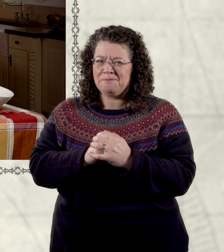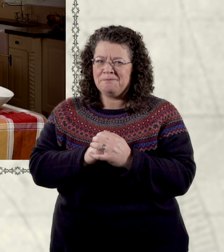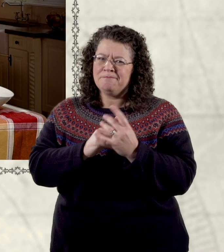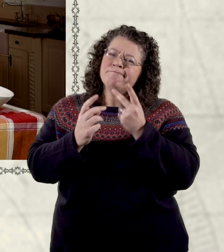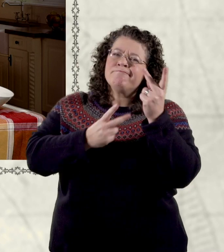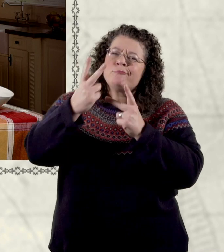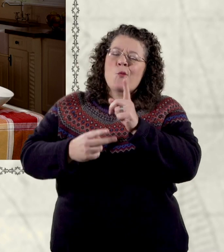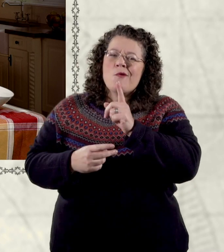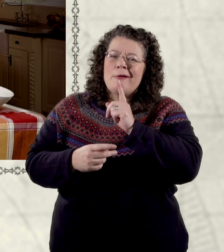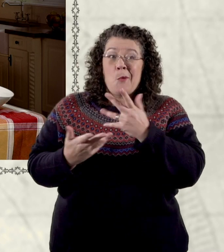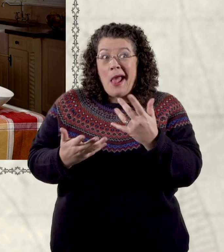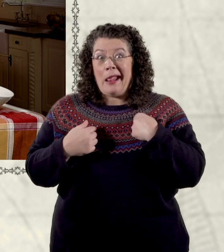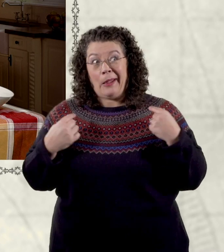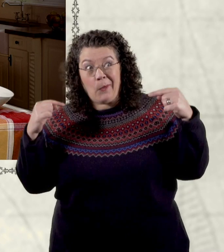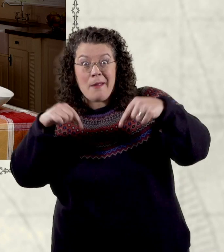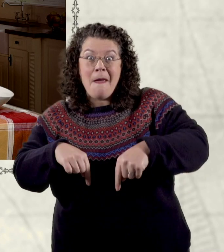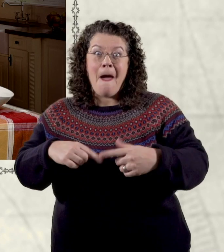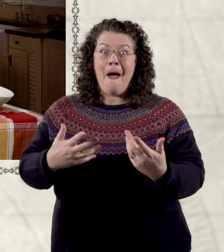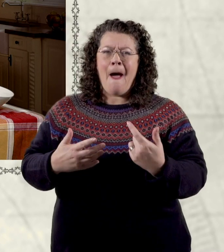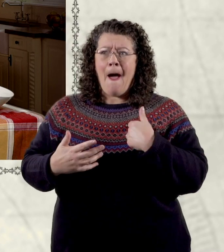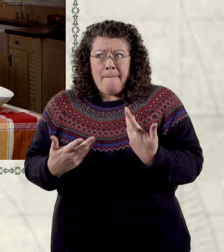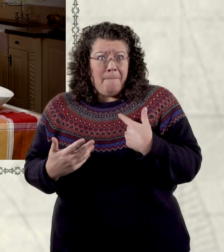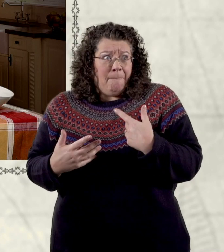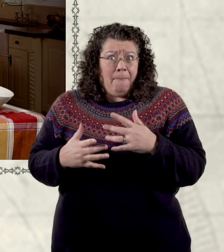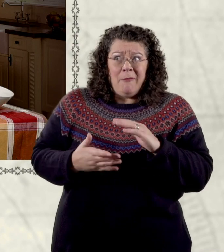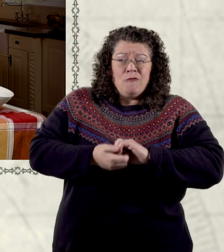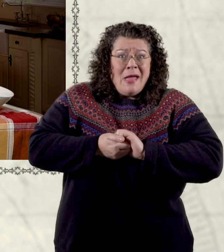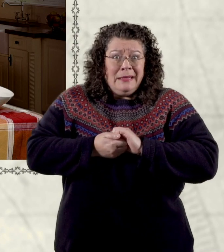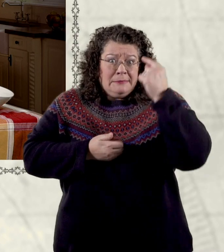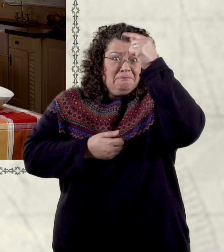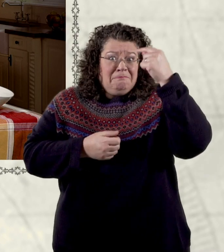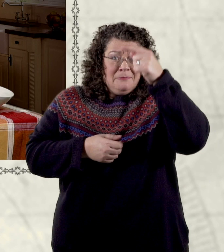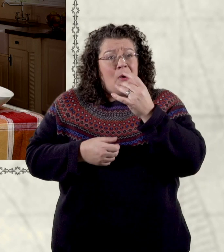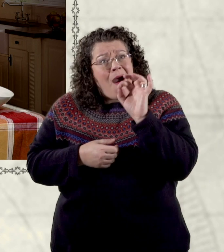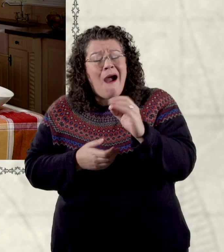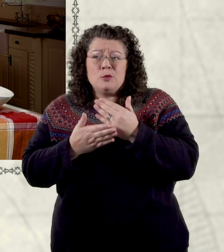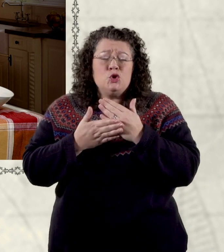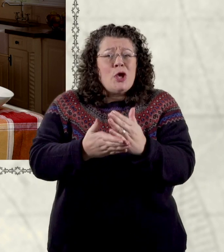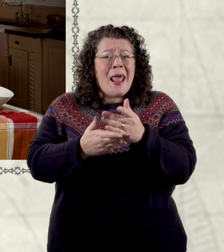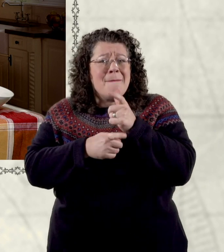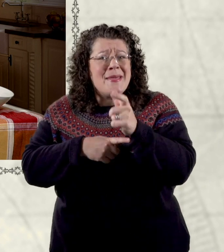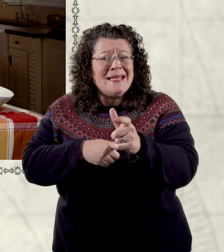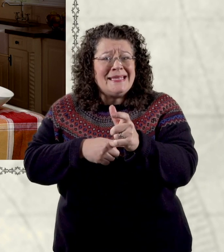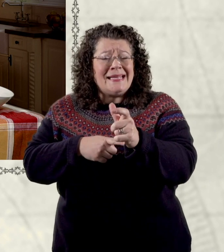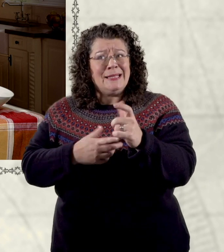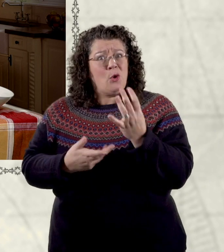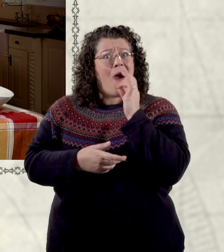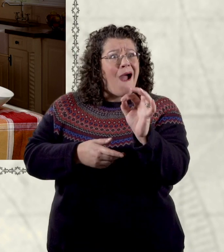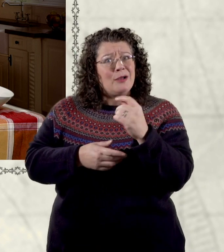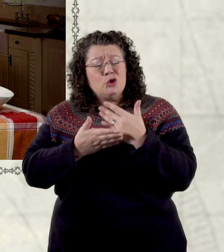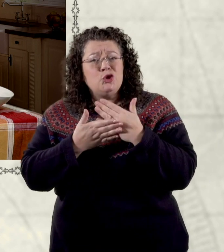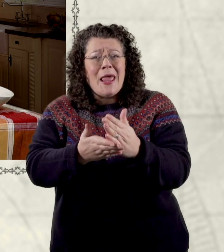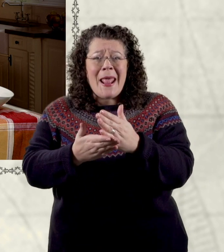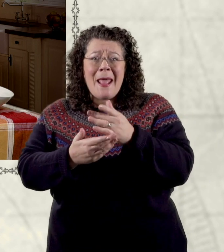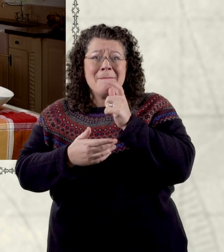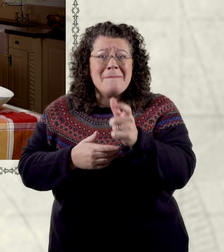Wel dyma ni'n dŵad gyfeillion di niwed i ofyn am genad, i